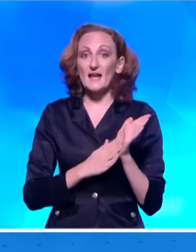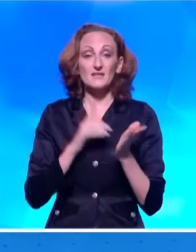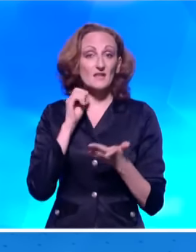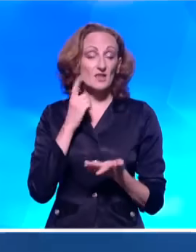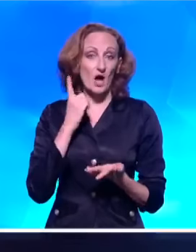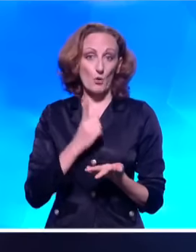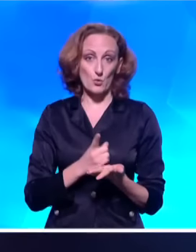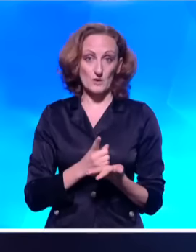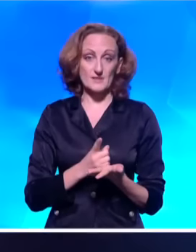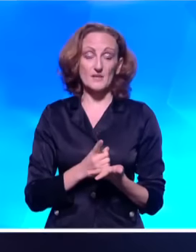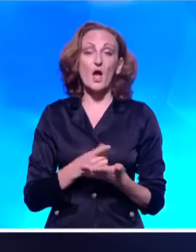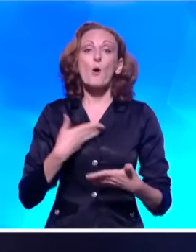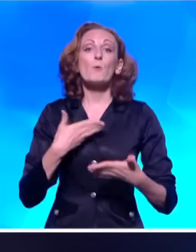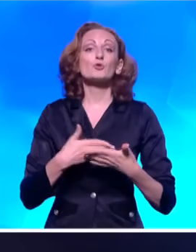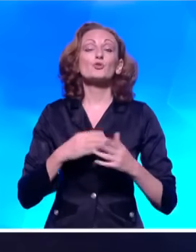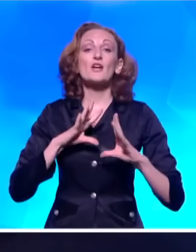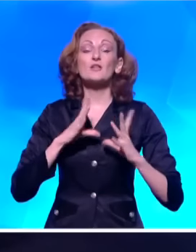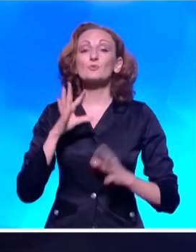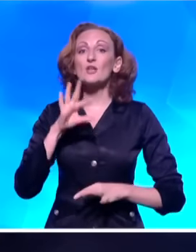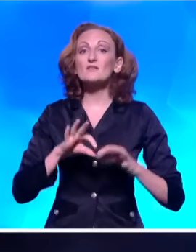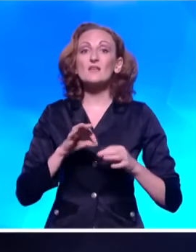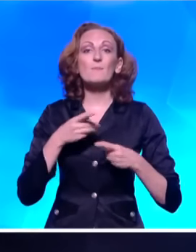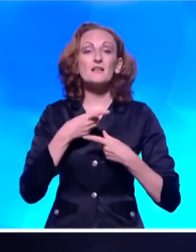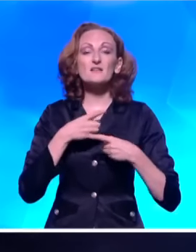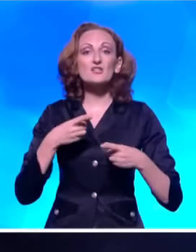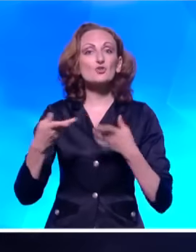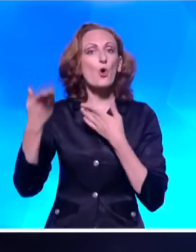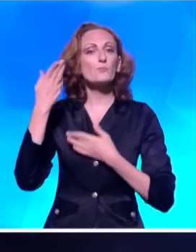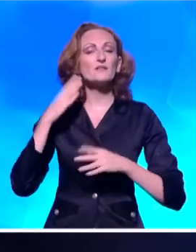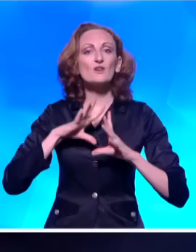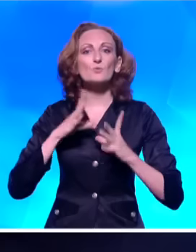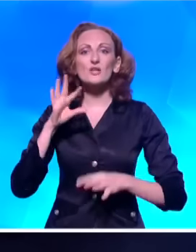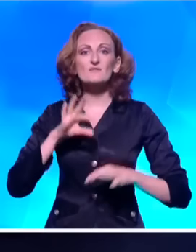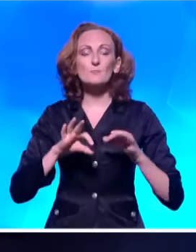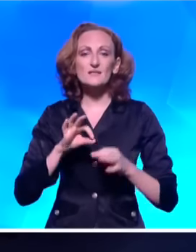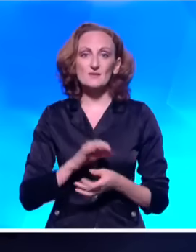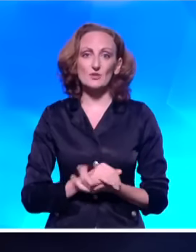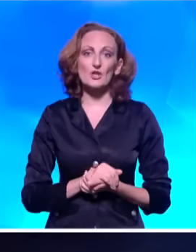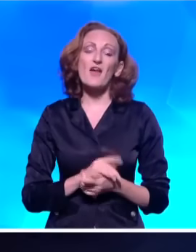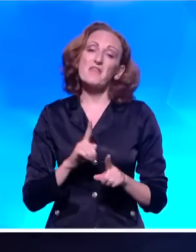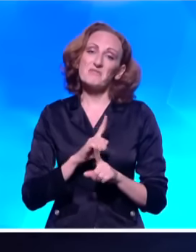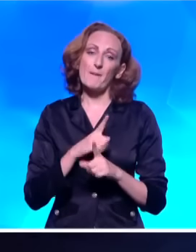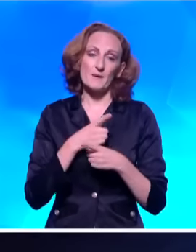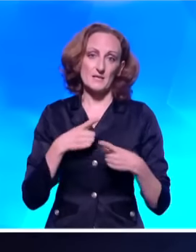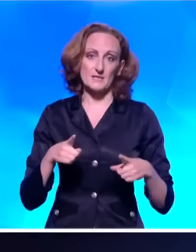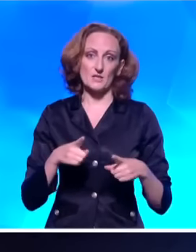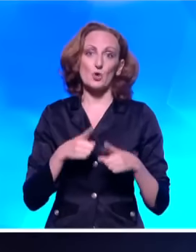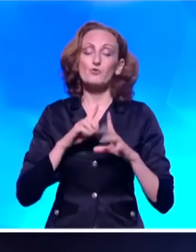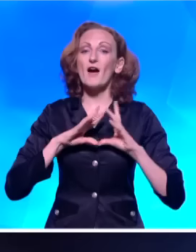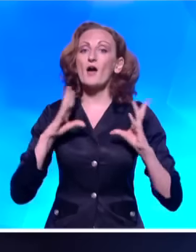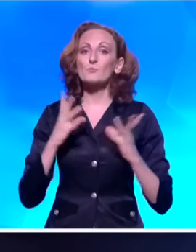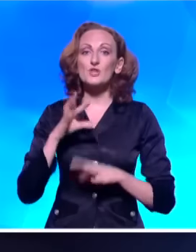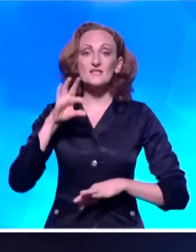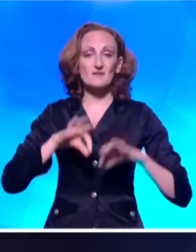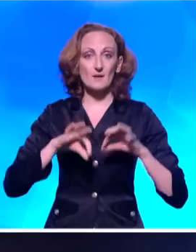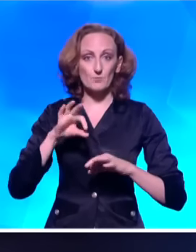на обществената поръчка, нещо по-различно спрямо предходната за предишните избори? Няма по-различно. Това е обществена поръчка